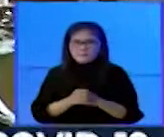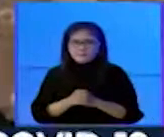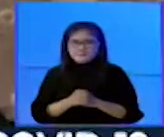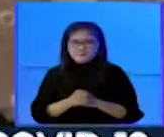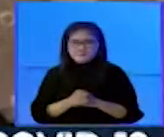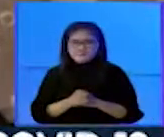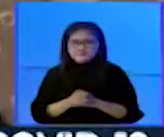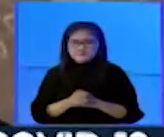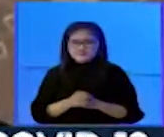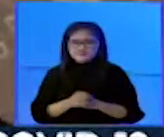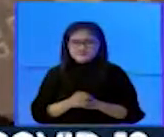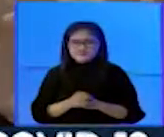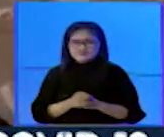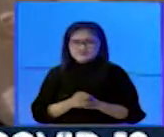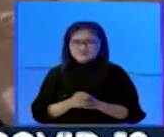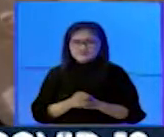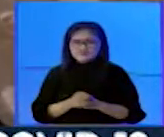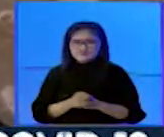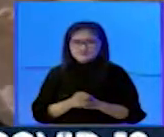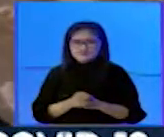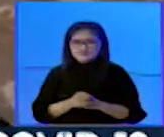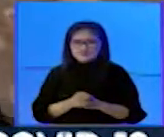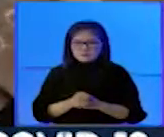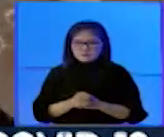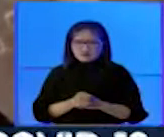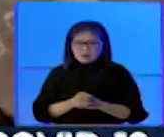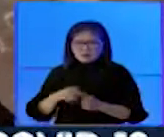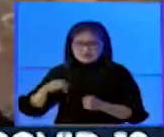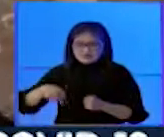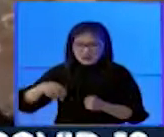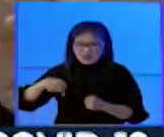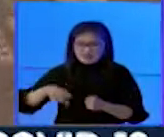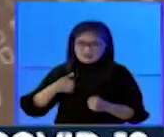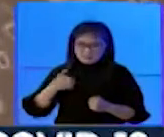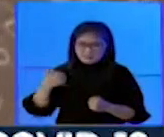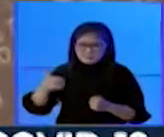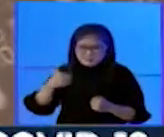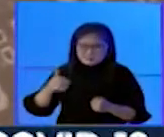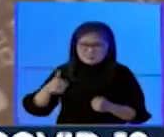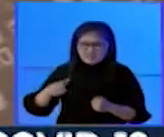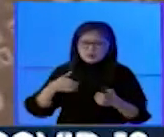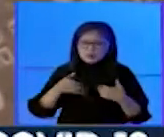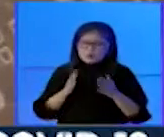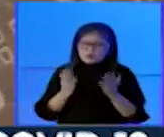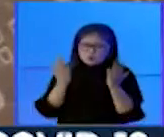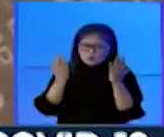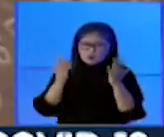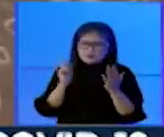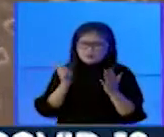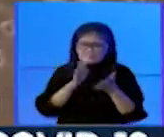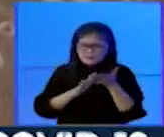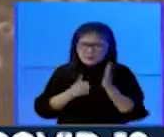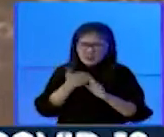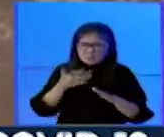karena aku pernah merasakan gitu loh. Di rumah itu jauh lebih nyaman daripada ketika aku dalam